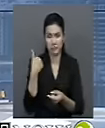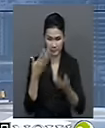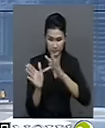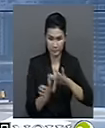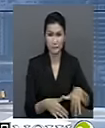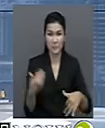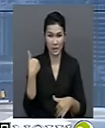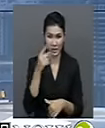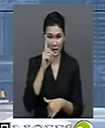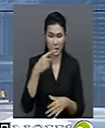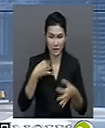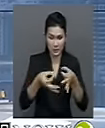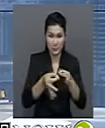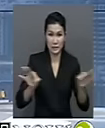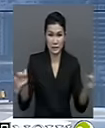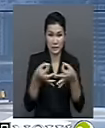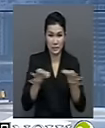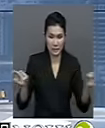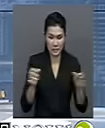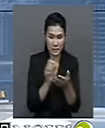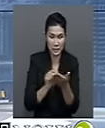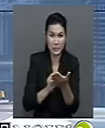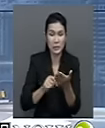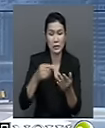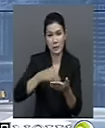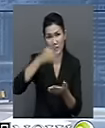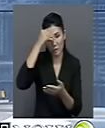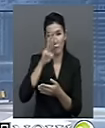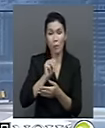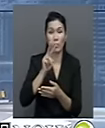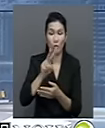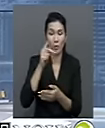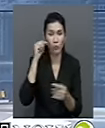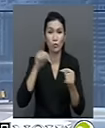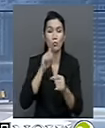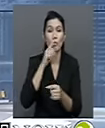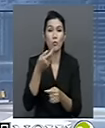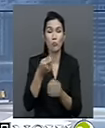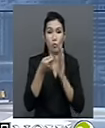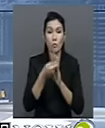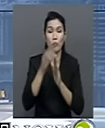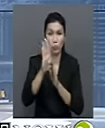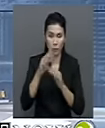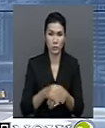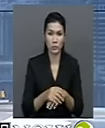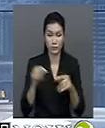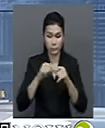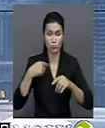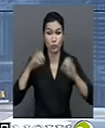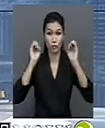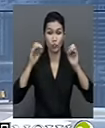ไปดูเรียงความของน้องม.2คนหนึ่งชื่อว่าน้องปลาอยู่อุบลราชธานีครับคุณผู้ชมคุณนัทคือคุณครูใหญ่เนี่ย